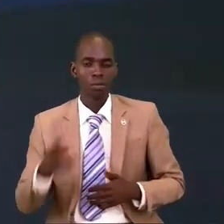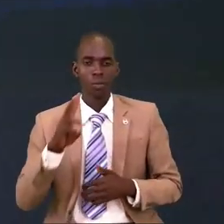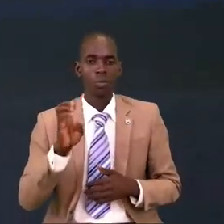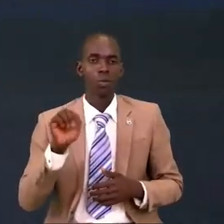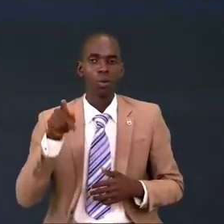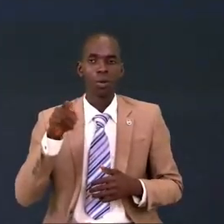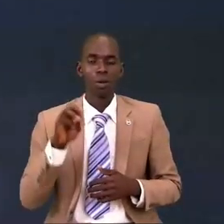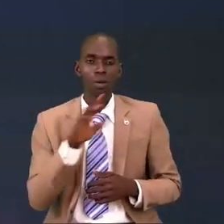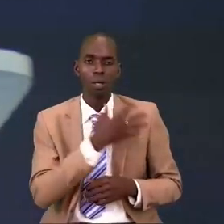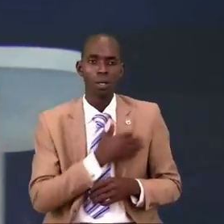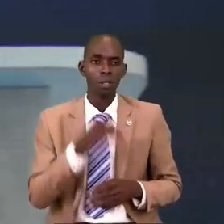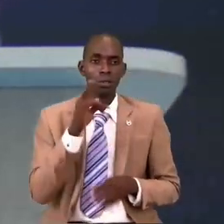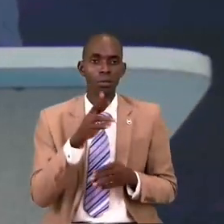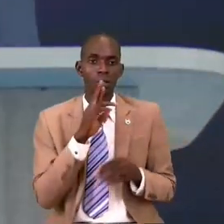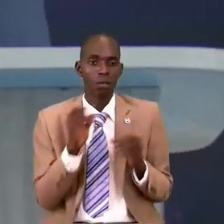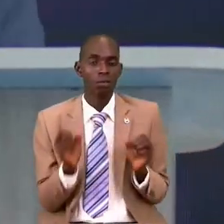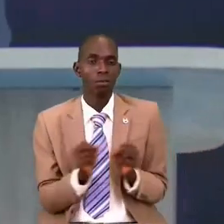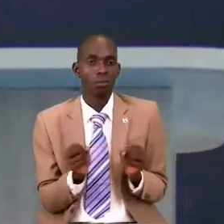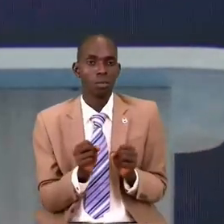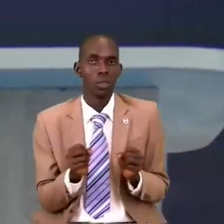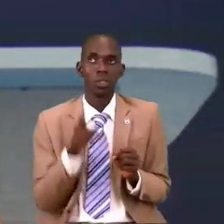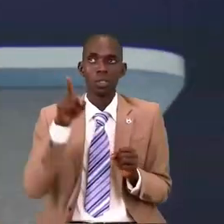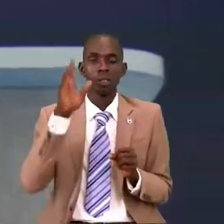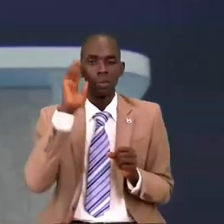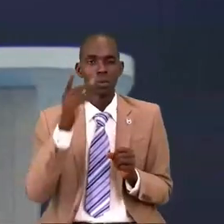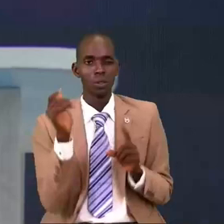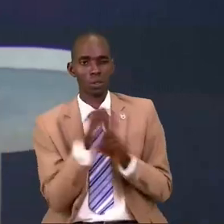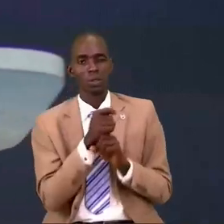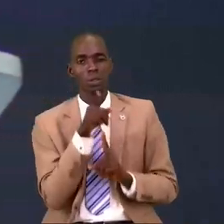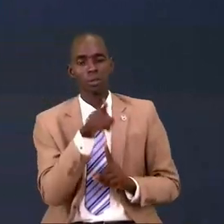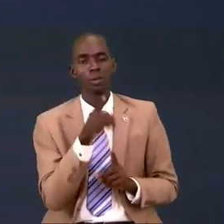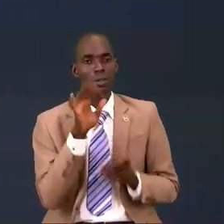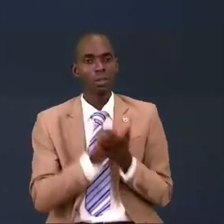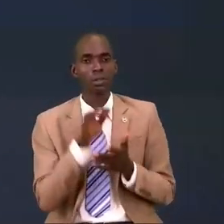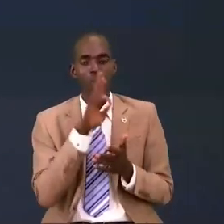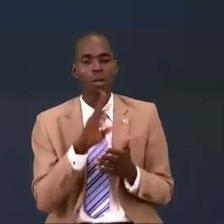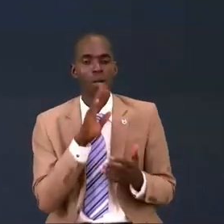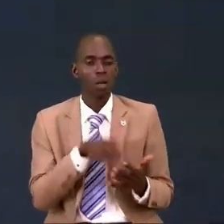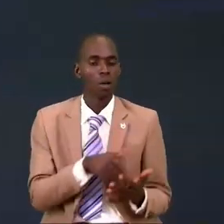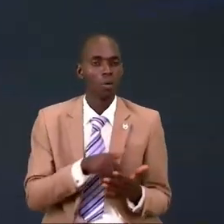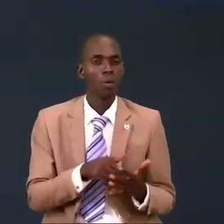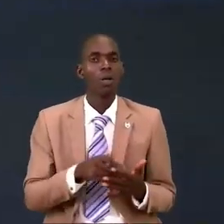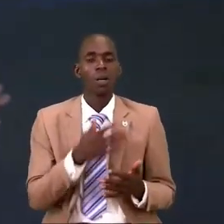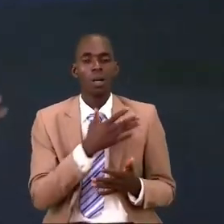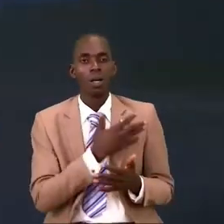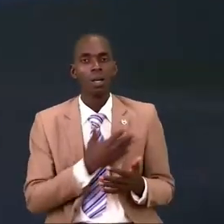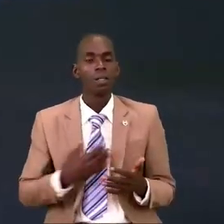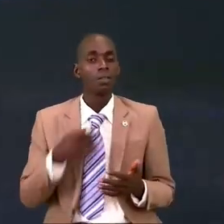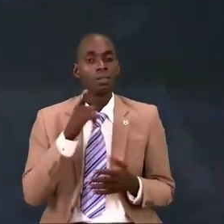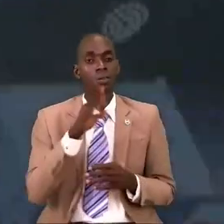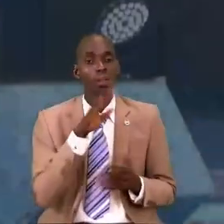tu utilises les armes que tu as. Si tu as peur, tu es foutu. Quand tu viens sur le champ de